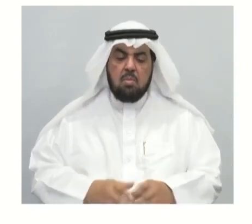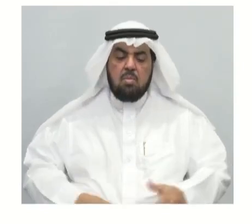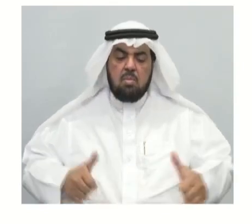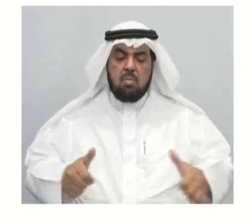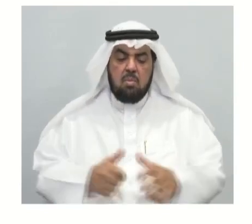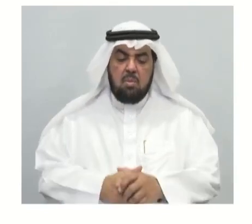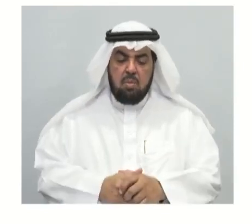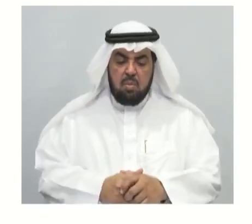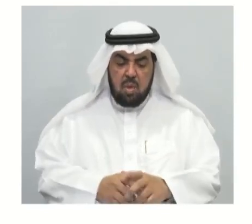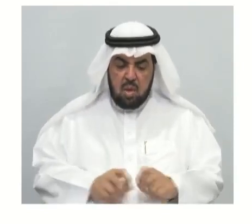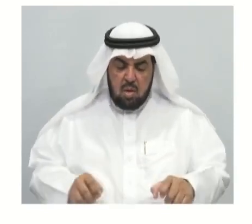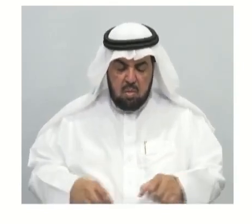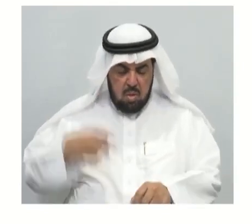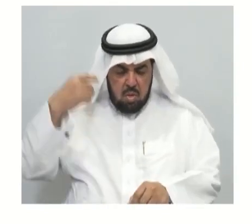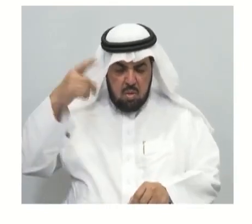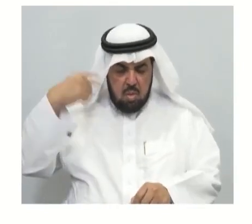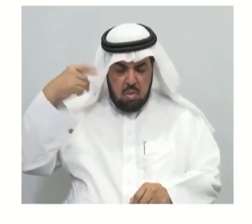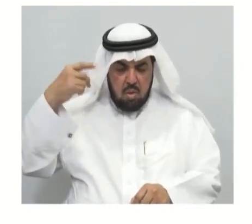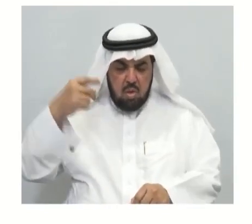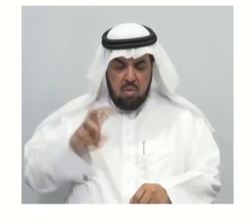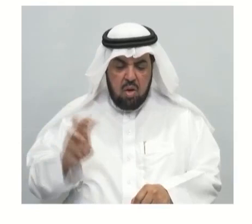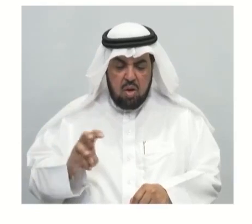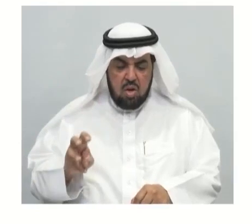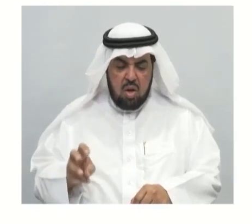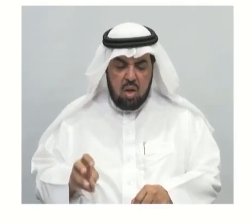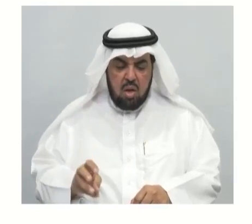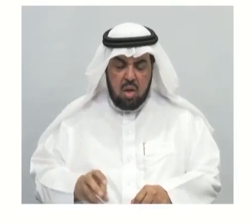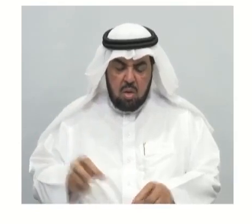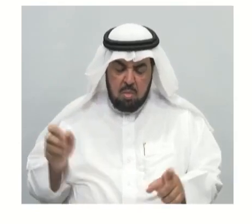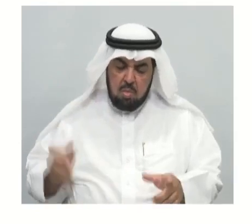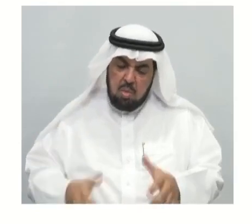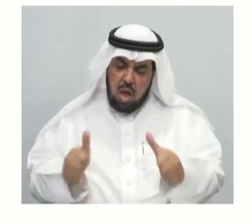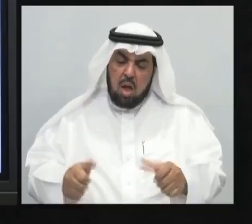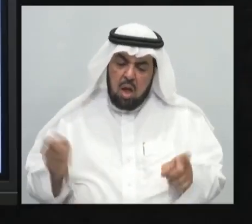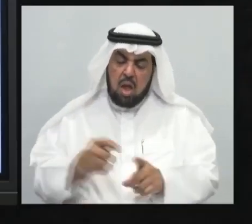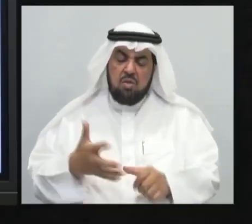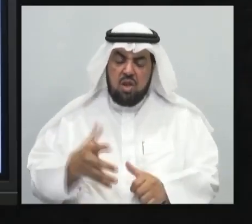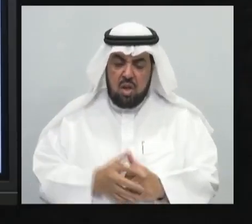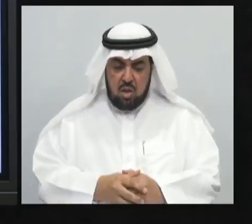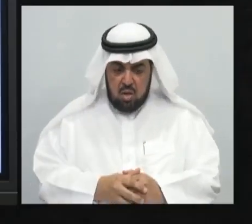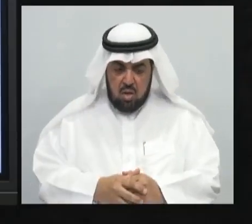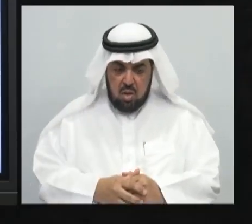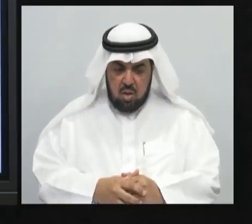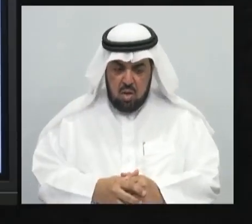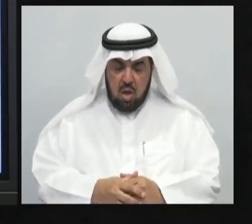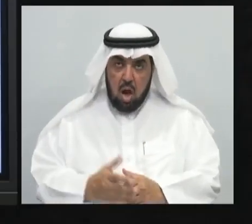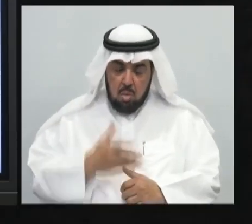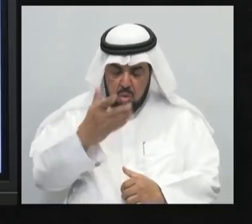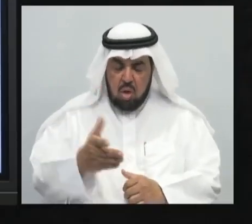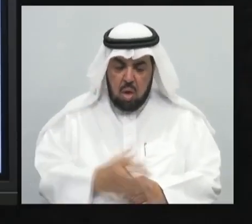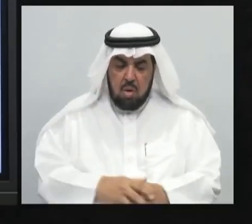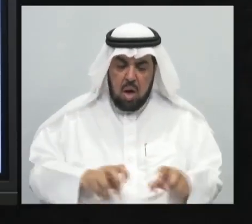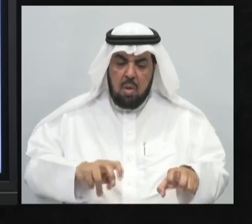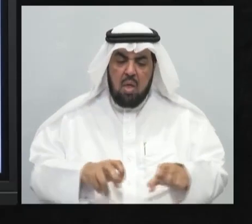احسنت عزيزي الطالب هي تقارير يتم اعدادها عندما تفكر الشركه بتحقيق هدف جديد عندما نتحدث عن المستقبل فنحن